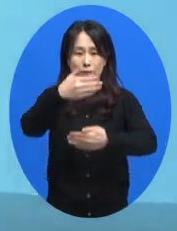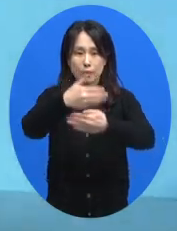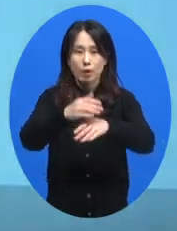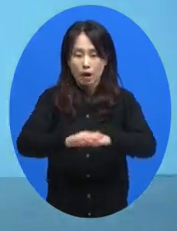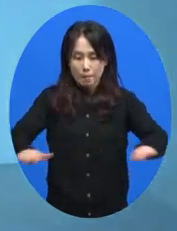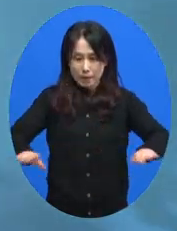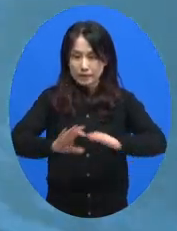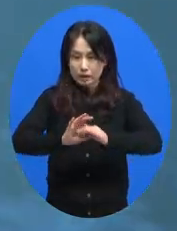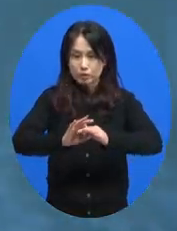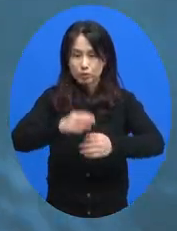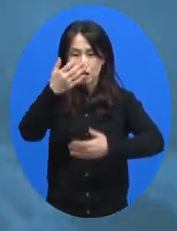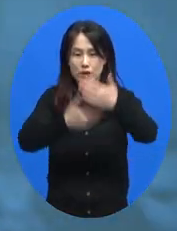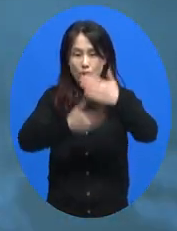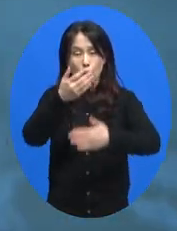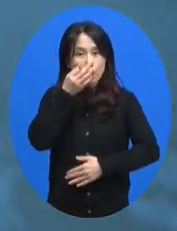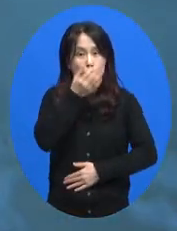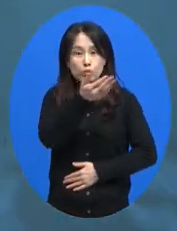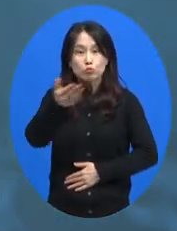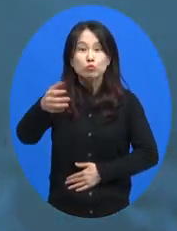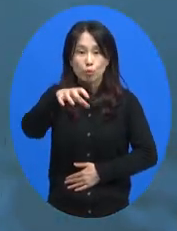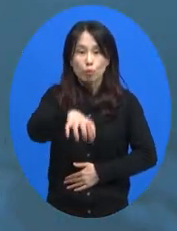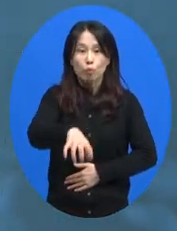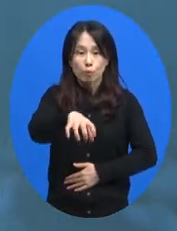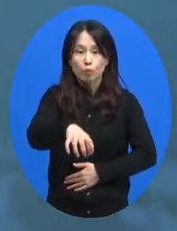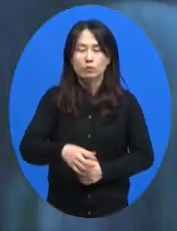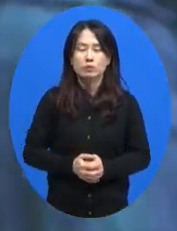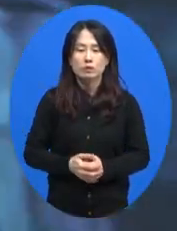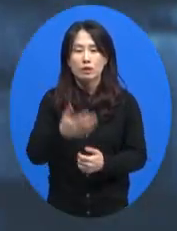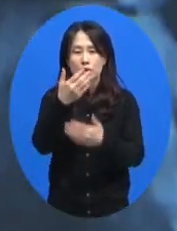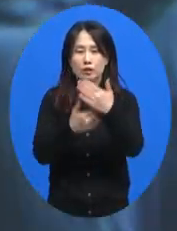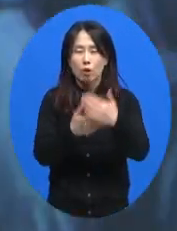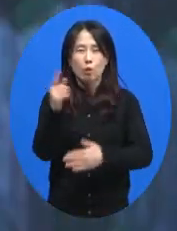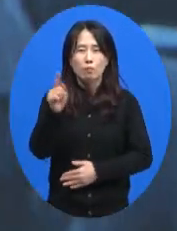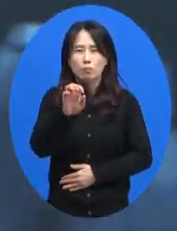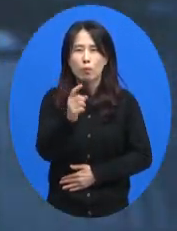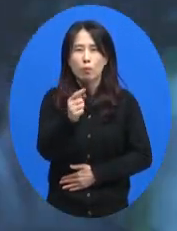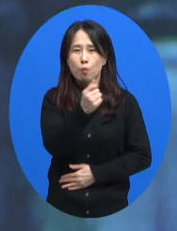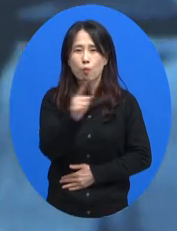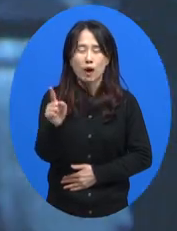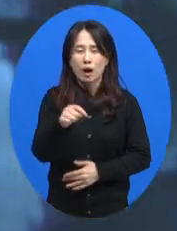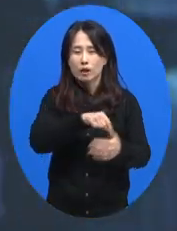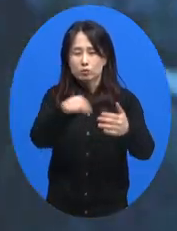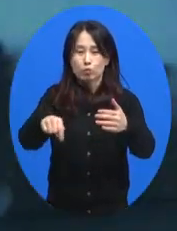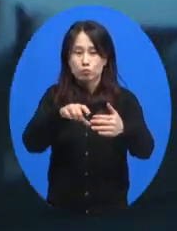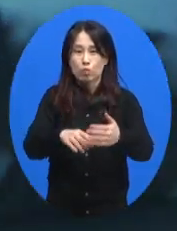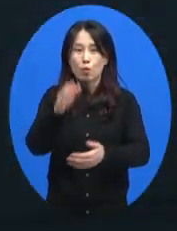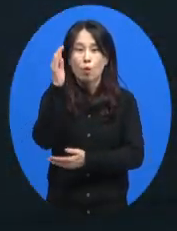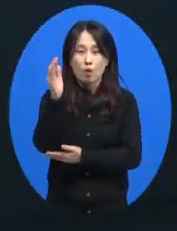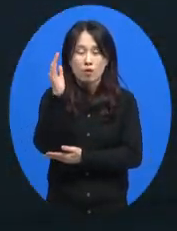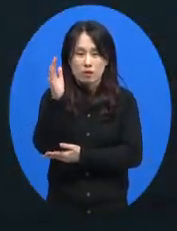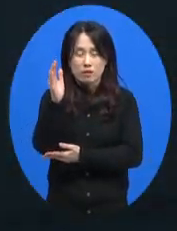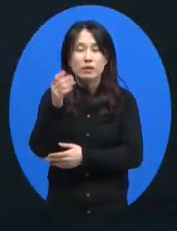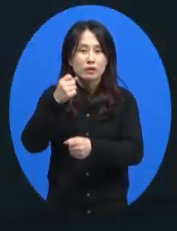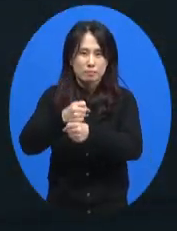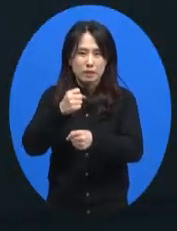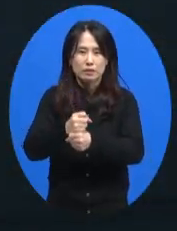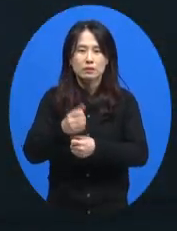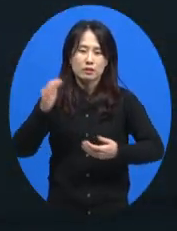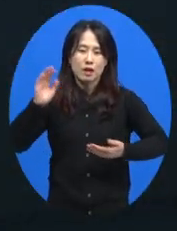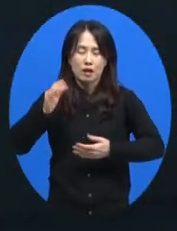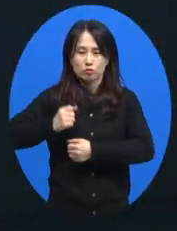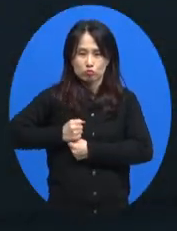벽과 바닥을 통해 상영되는 입체 상영관에서 영화 포화 속으로의 모티브가 되기도 했던 학도병 이우근